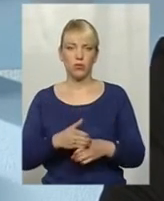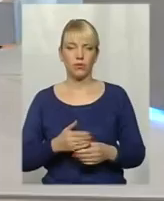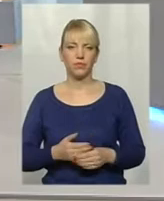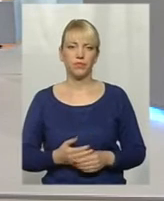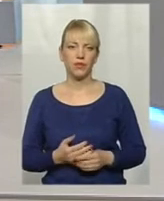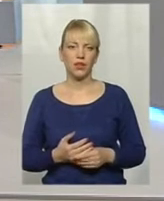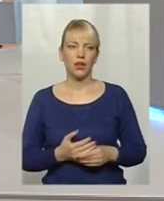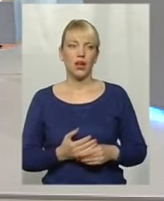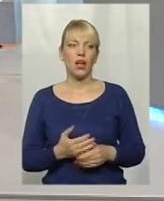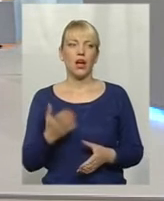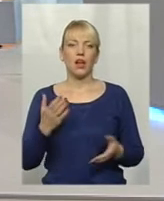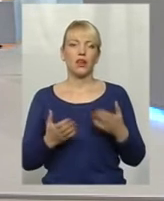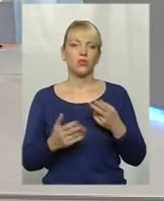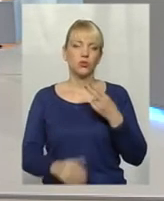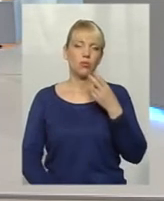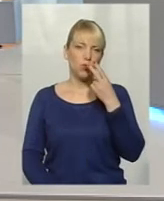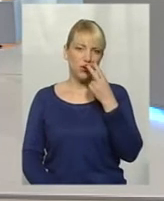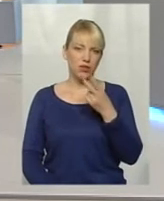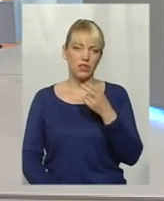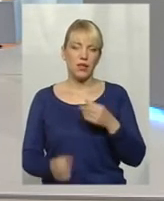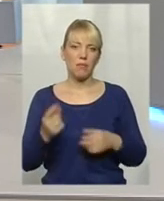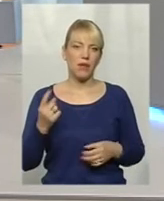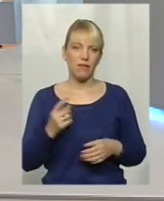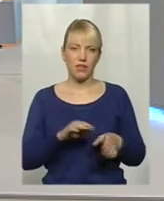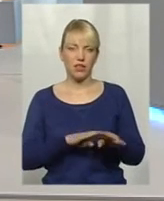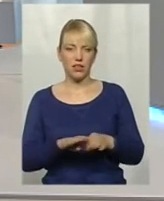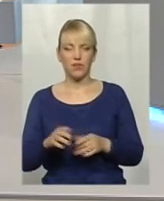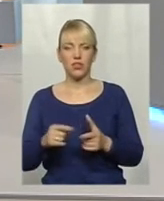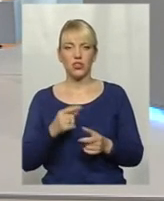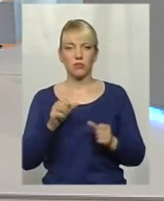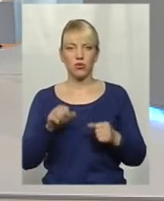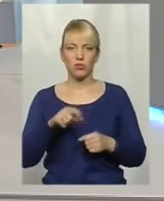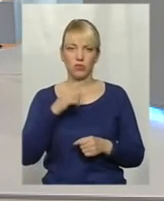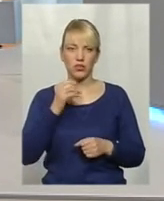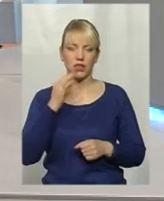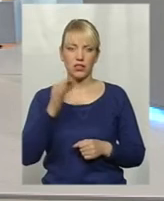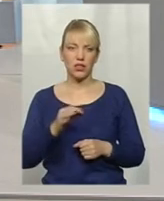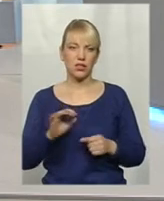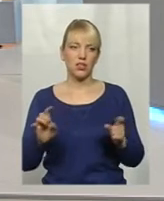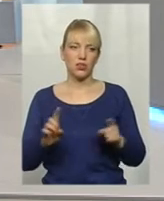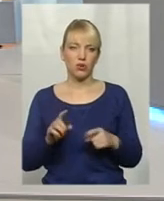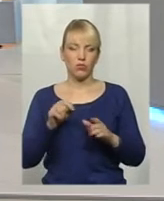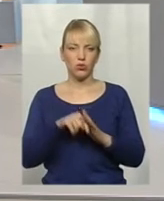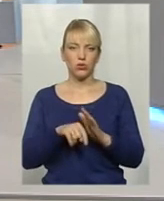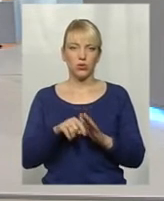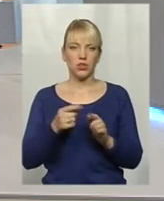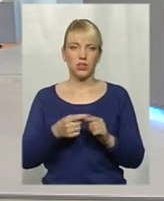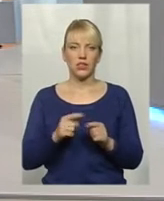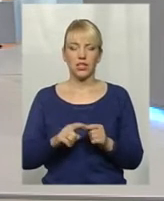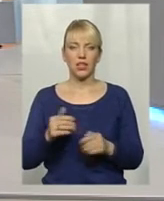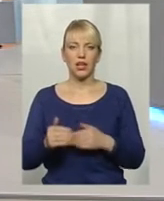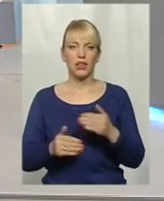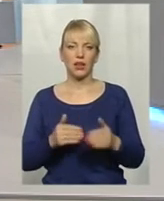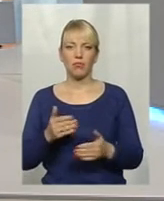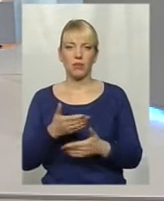Володимирівна, а якщо поглянути на первинний рівень, чи можемо сказати, що по суті цей етап